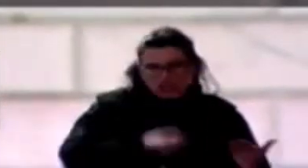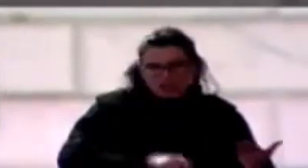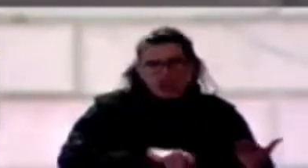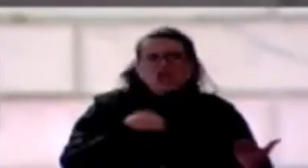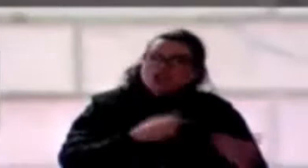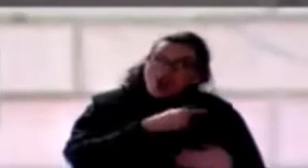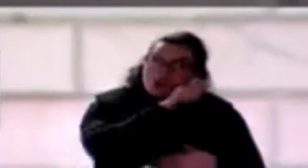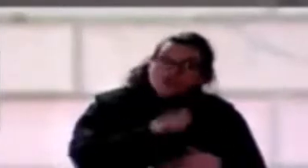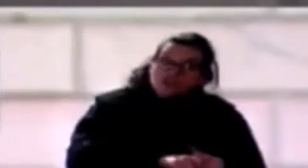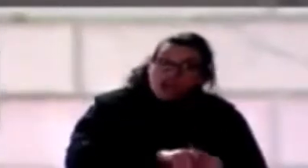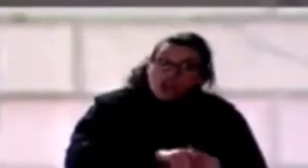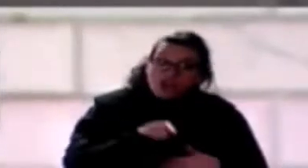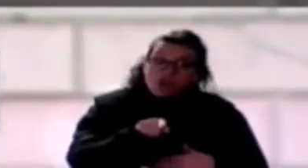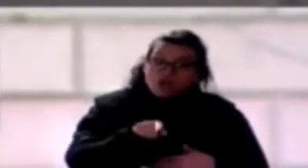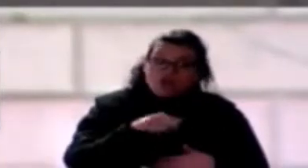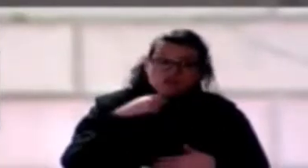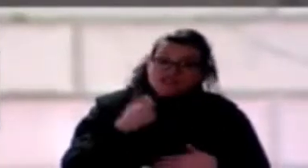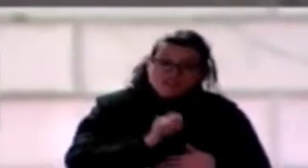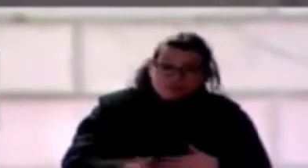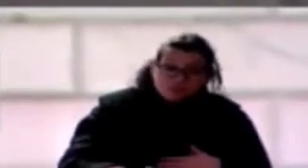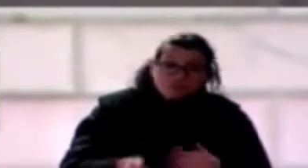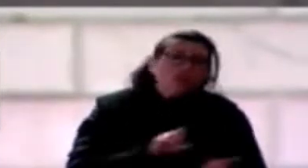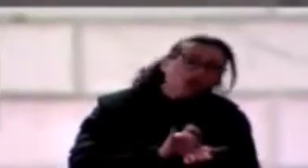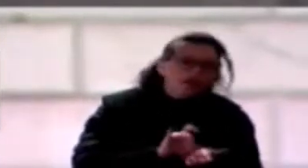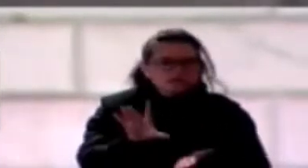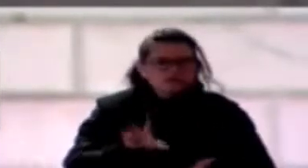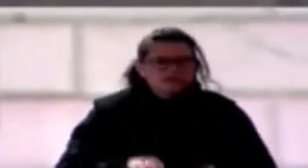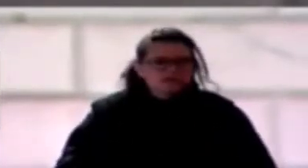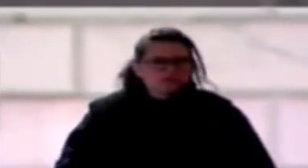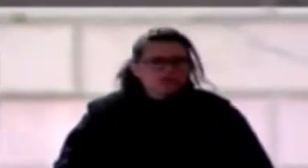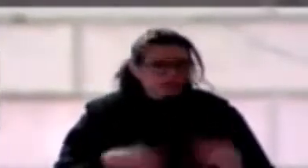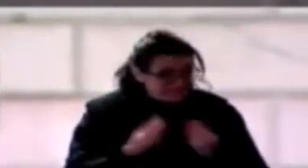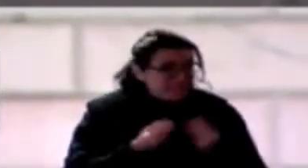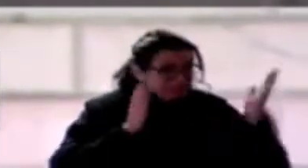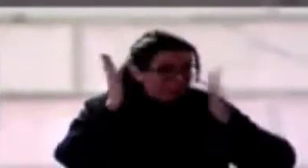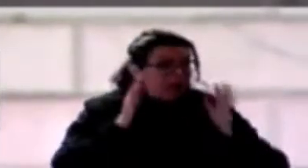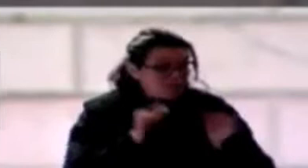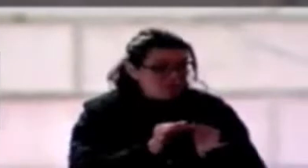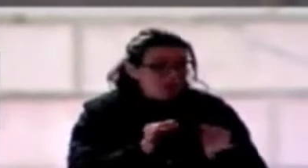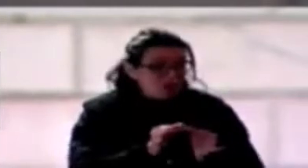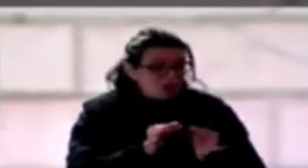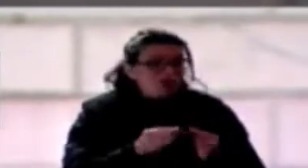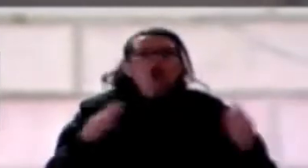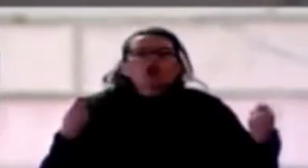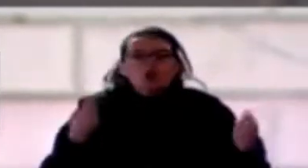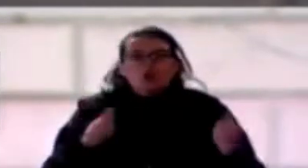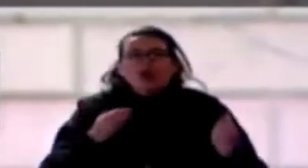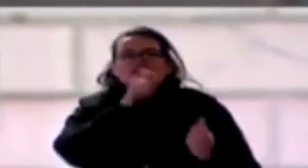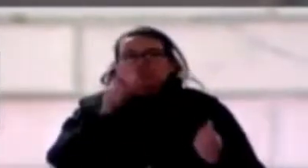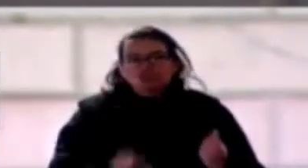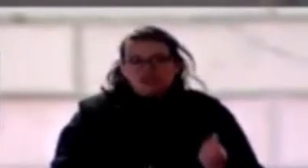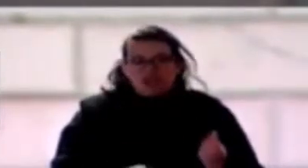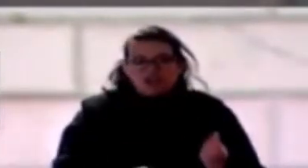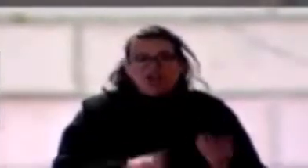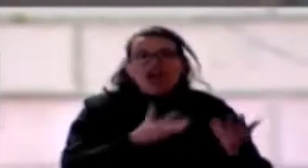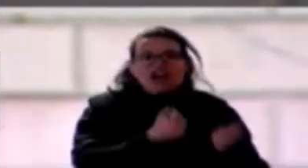si accordò con la mafia perché venisse eliminato. E quando uno Stato scende a trattativa con